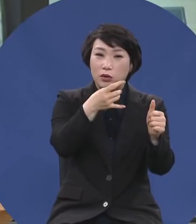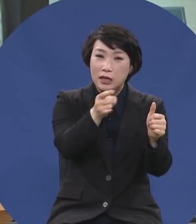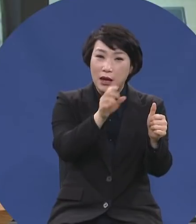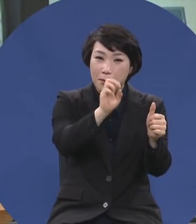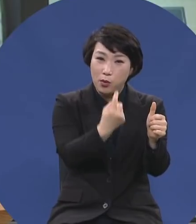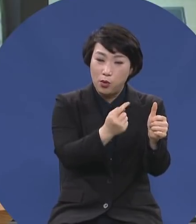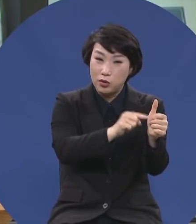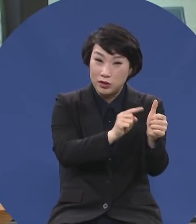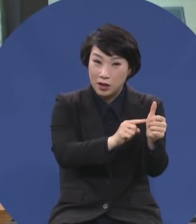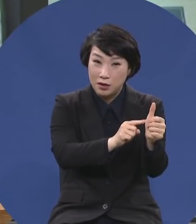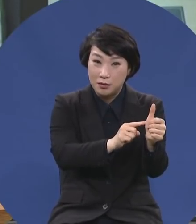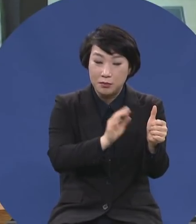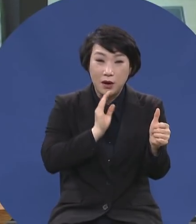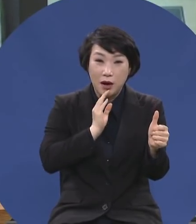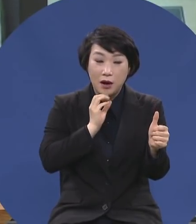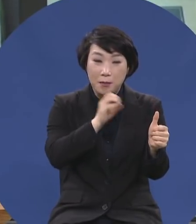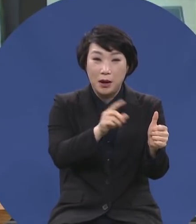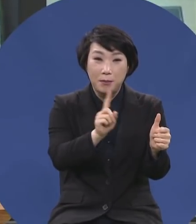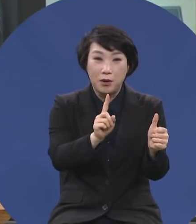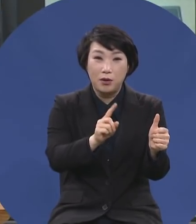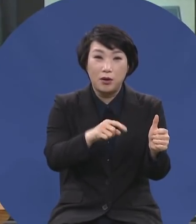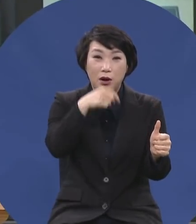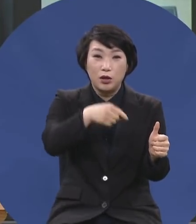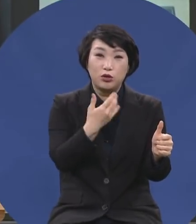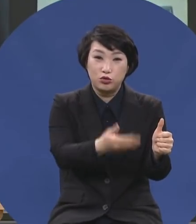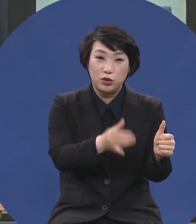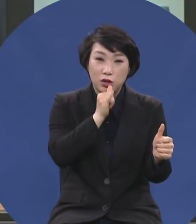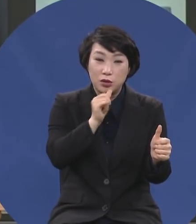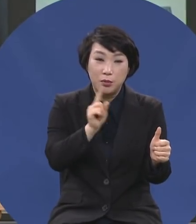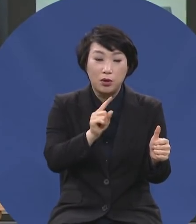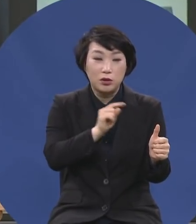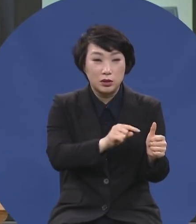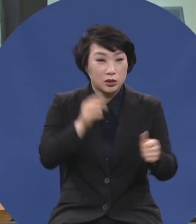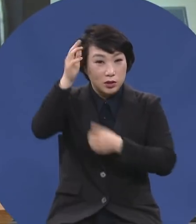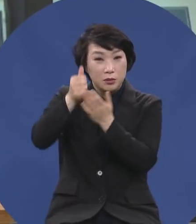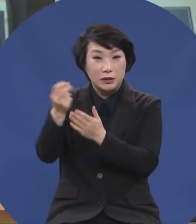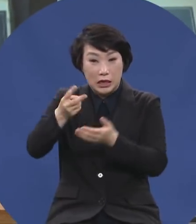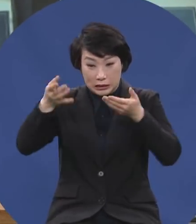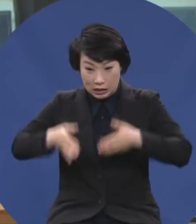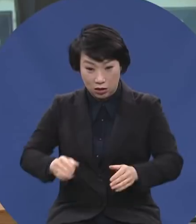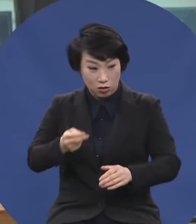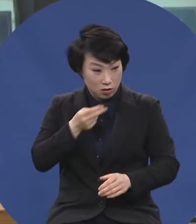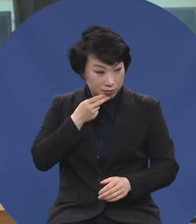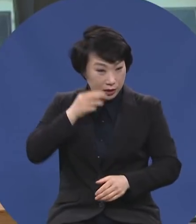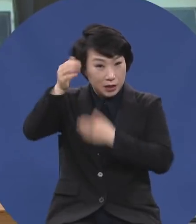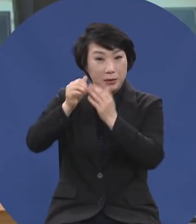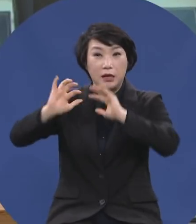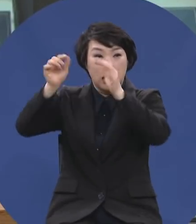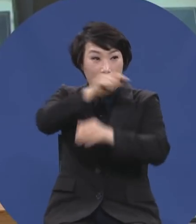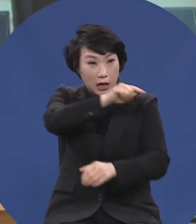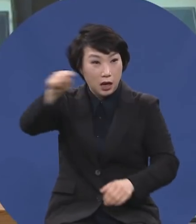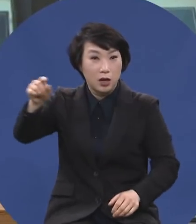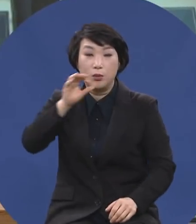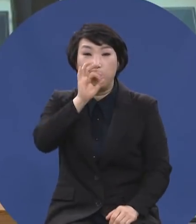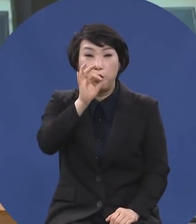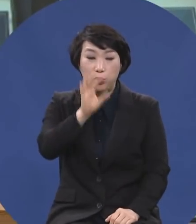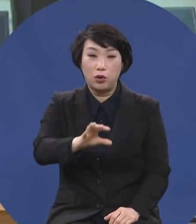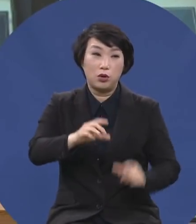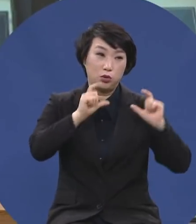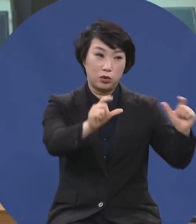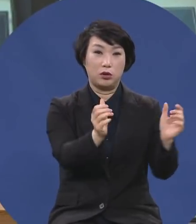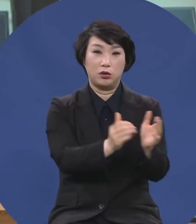할지라도 성령으로 거듭나지 않으면 하나님 나라 들어갈 수 없다고